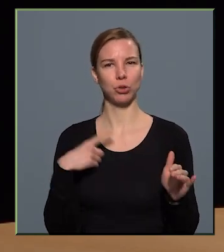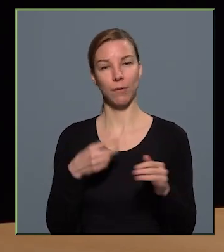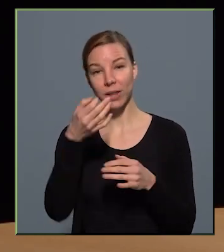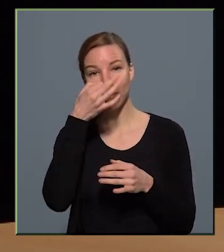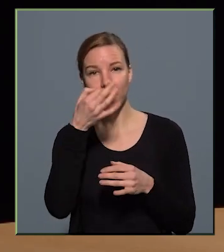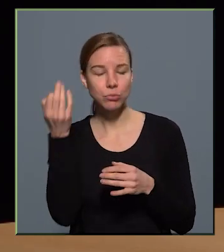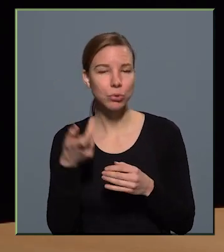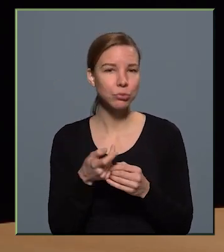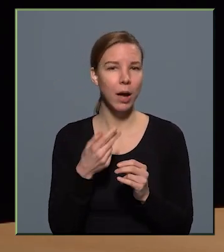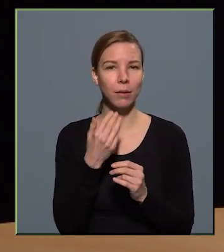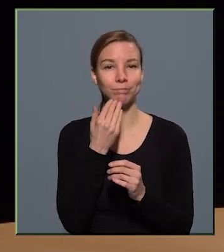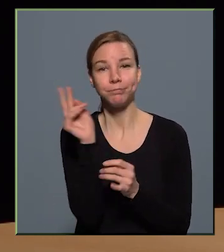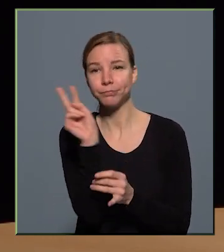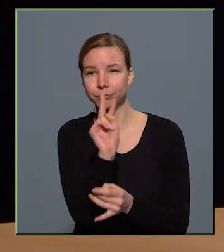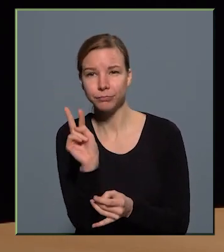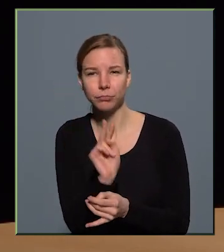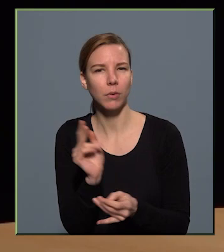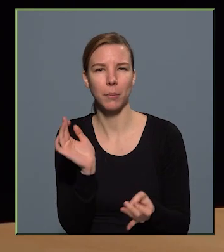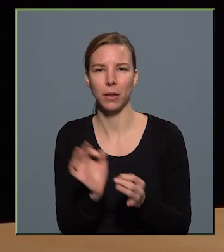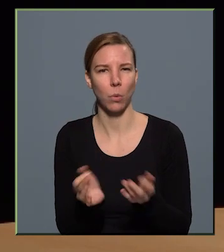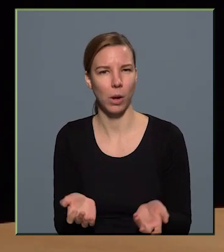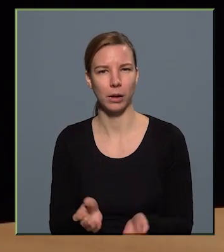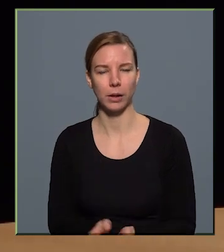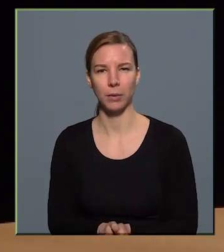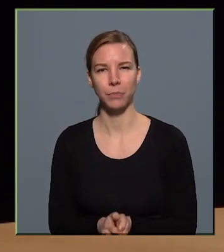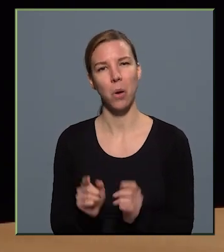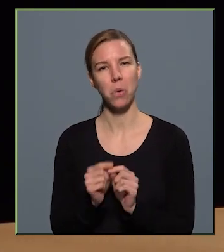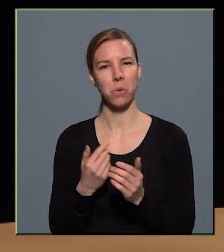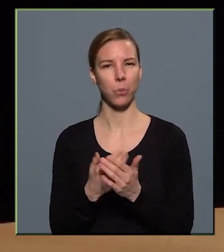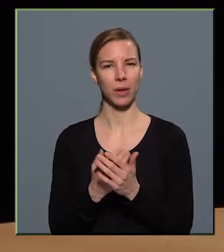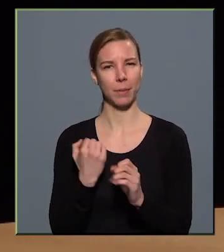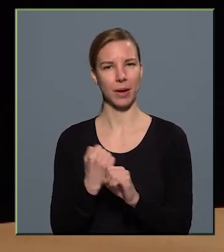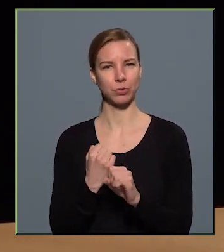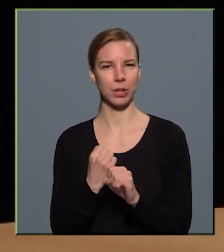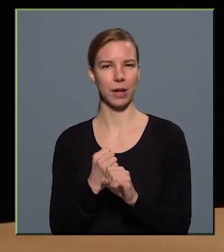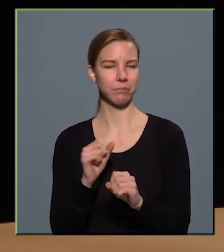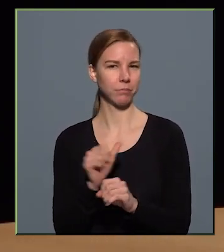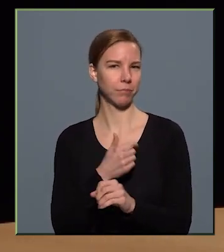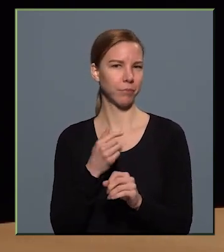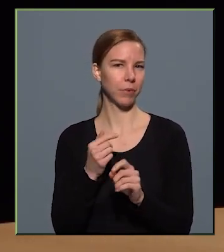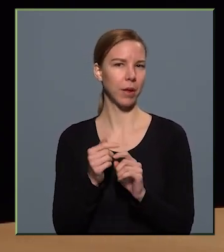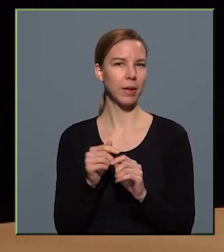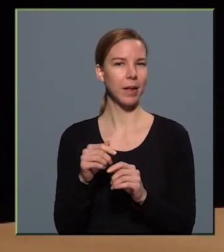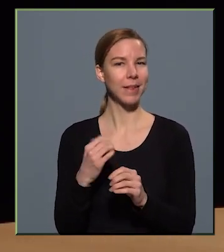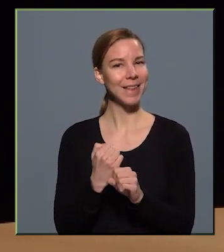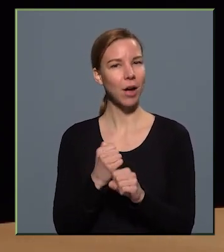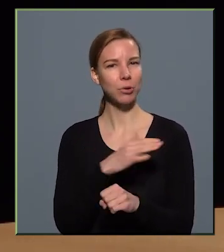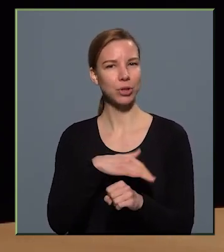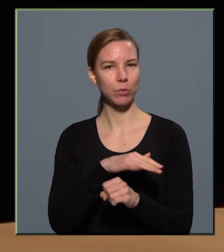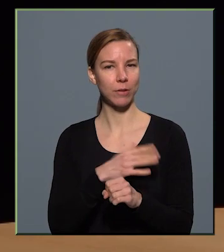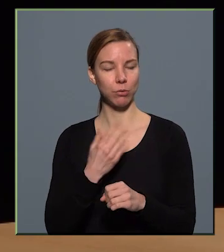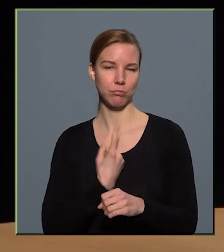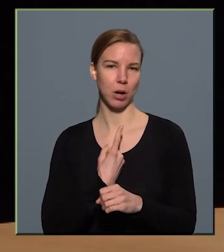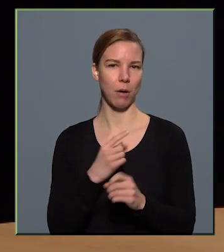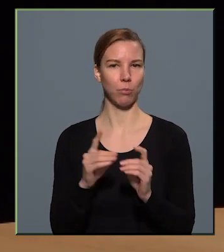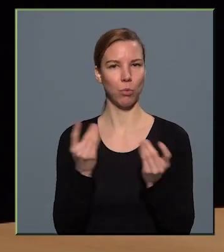kíváncsiság. És akkor azt gondoltuk, hogy ezt jó lenne összerakni elsőként. Ez egy nagyon izgalmas terület volt számomra, újságíróként